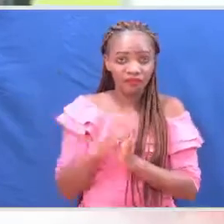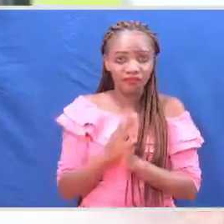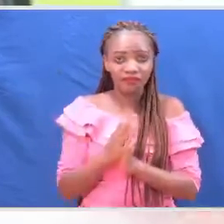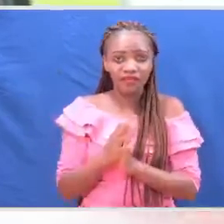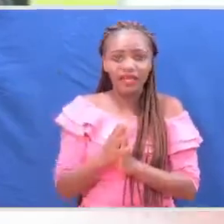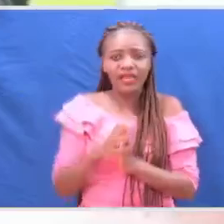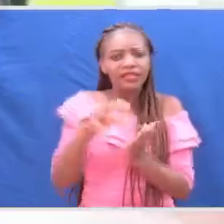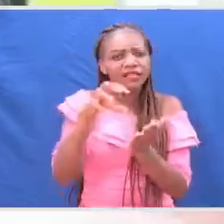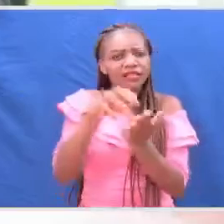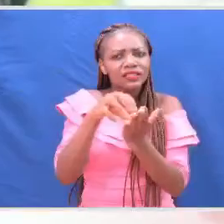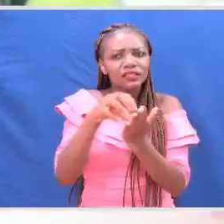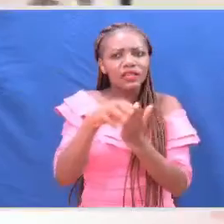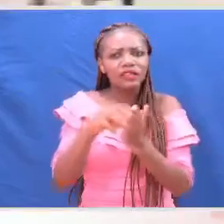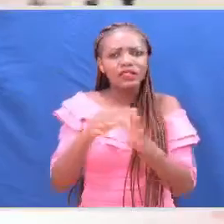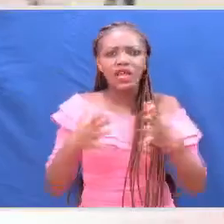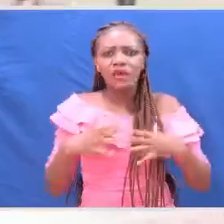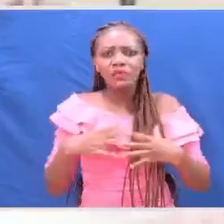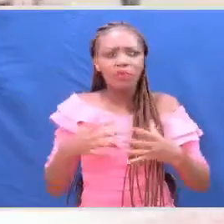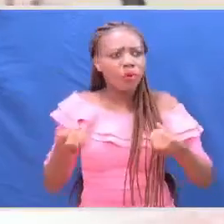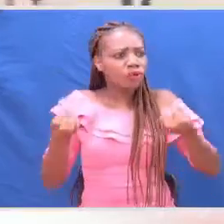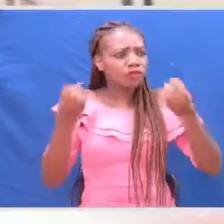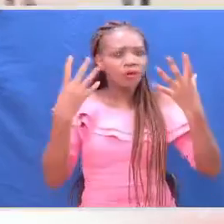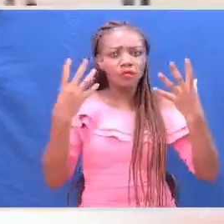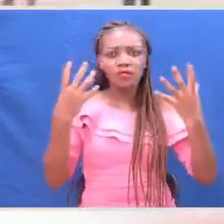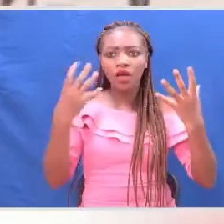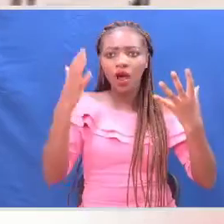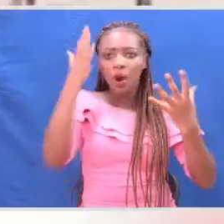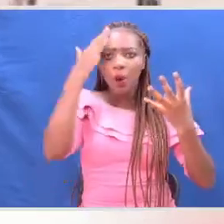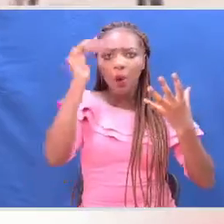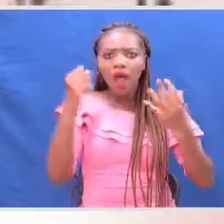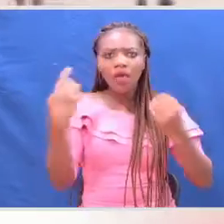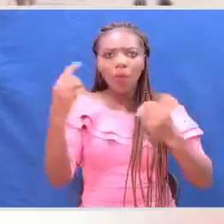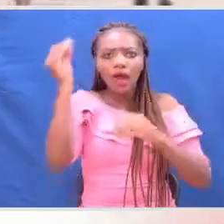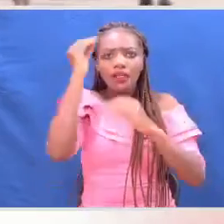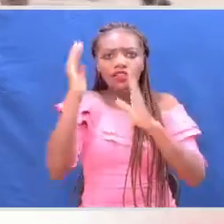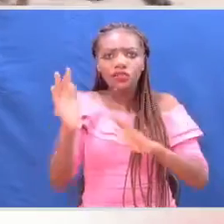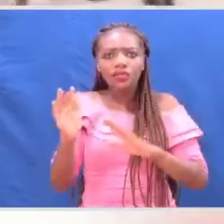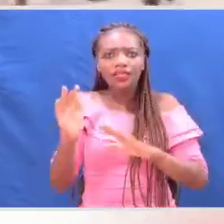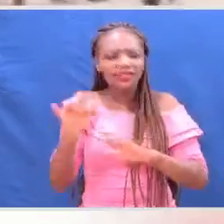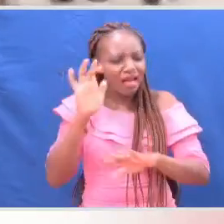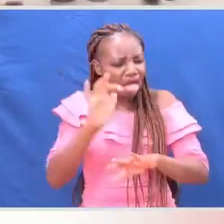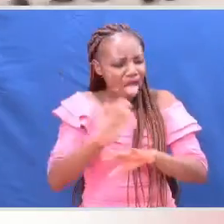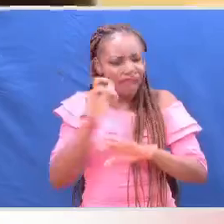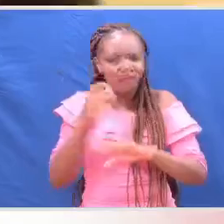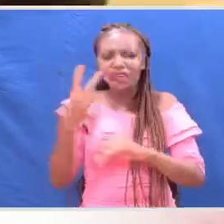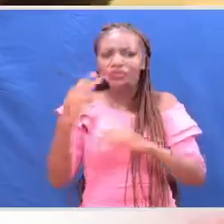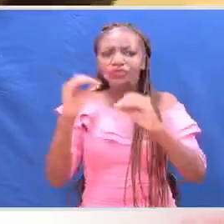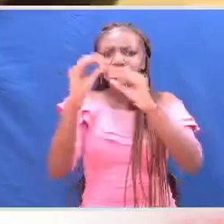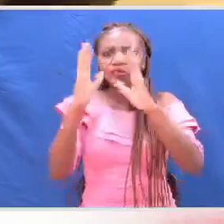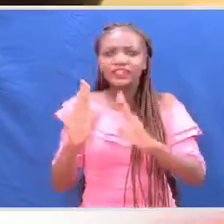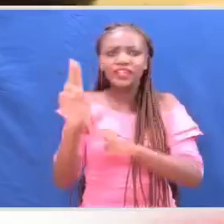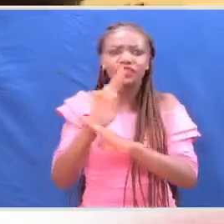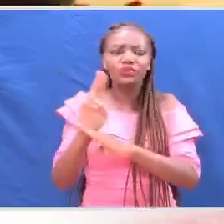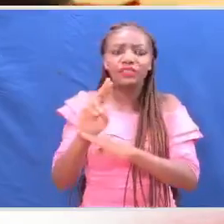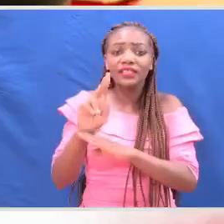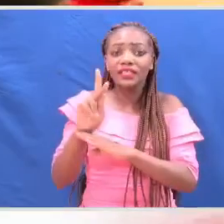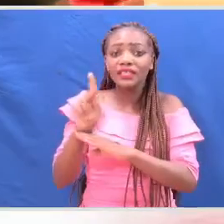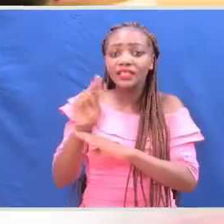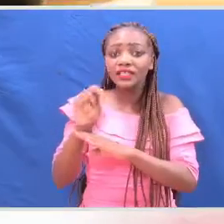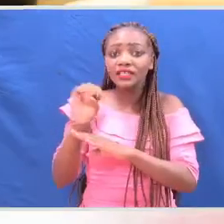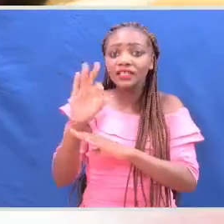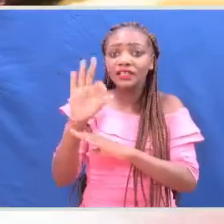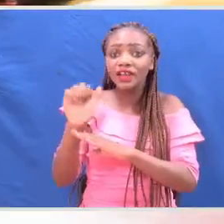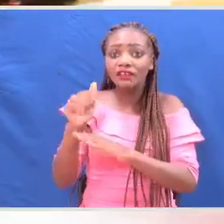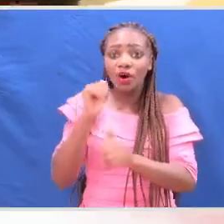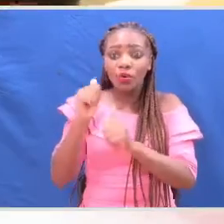Ni kisa kilichowaacha wengi vinywa wazi baada ya mwanafunzi kuwashambulia walimu wake wawili kwa kutumia kisu alichokuwa ameficha